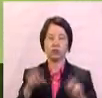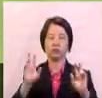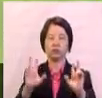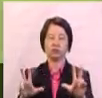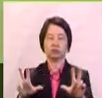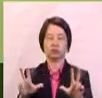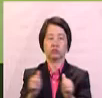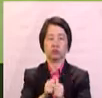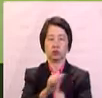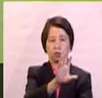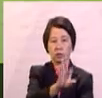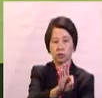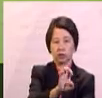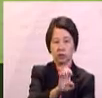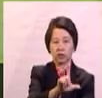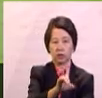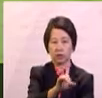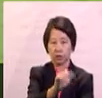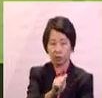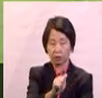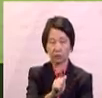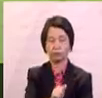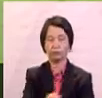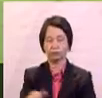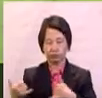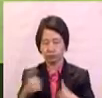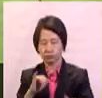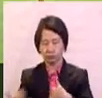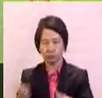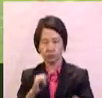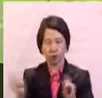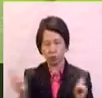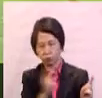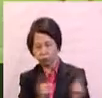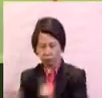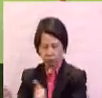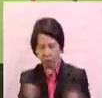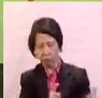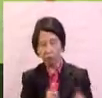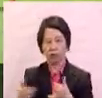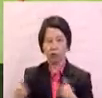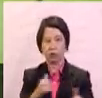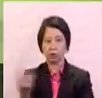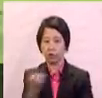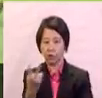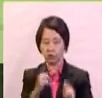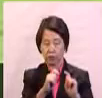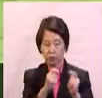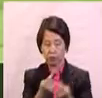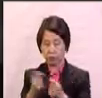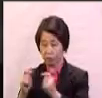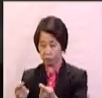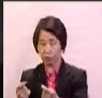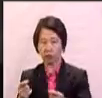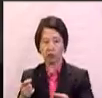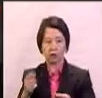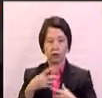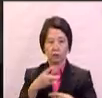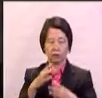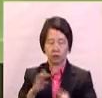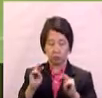sama dengan Felda United FC. Aksi berbalas serangan dan jaringan dipersembahkan oleh kedua-dua pasukan menghiburkan peminat yang